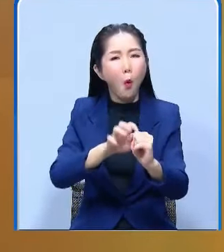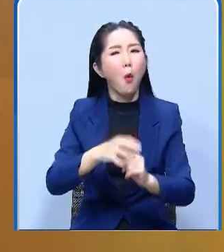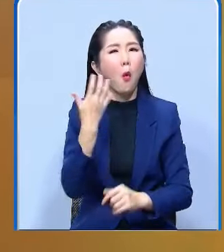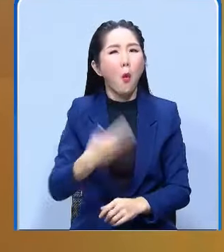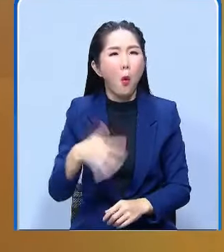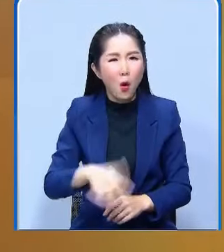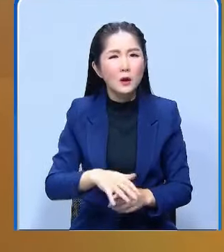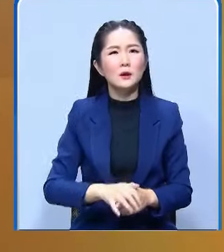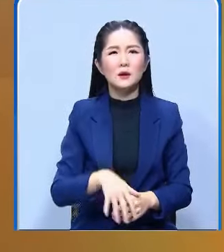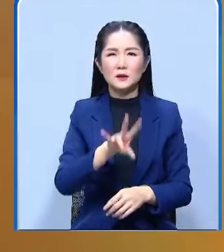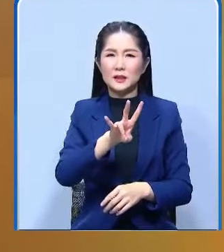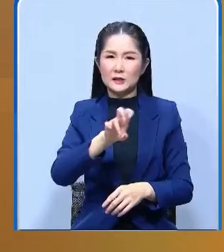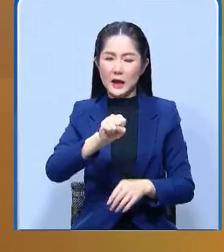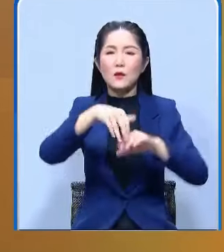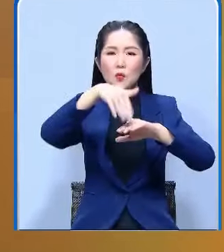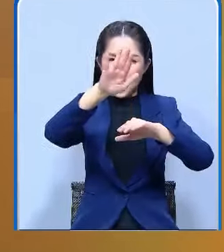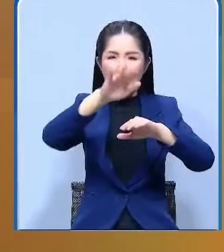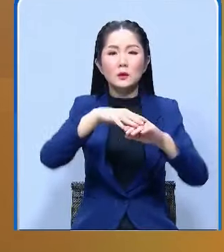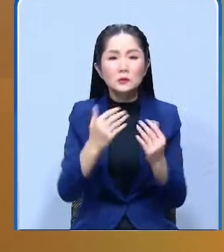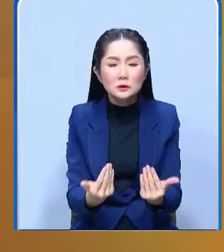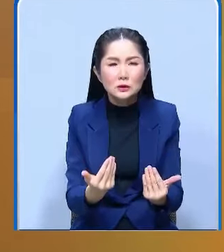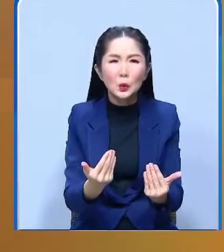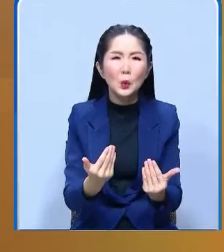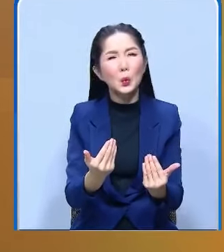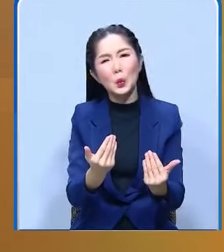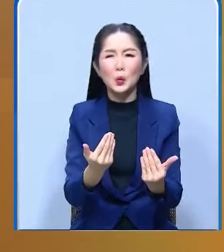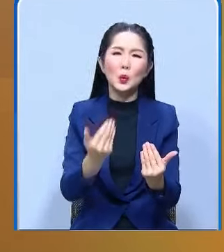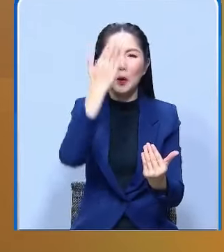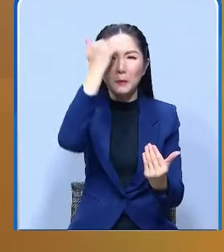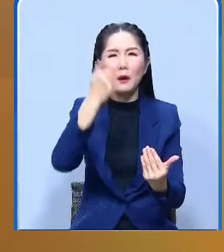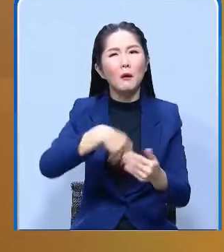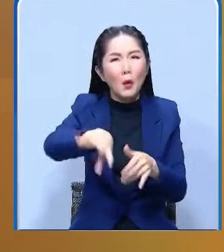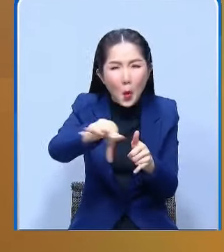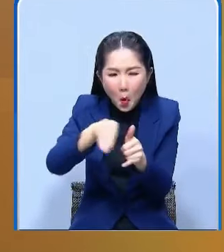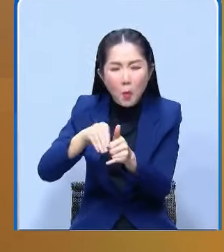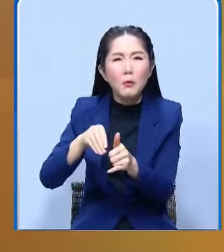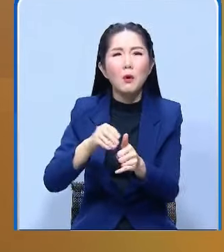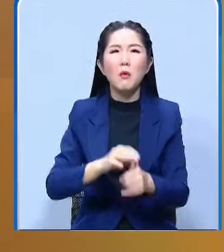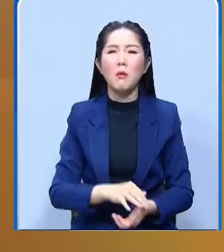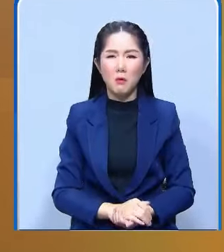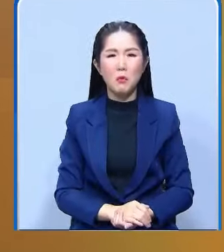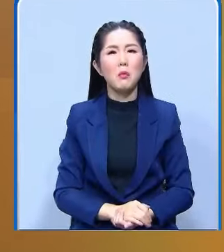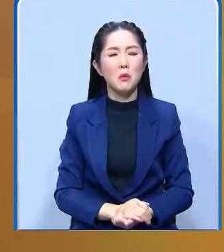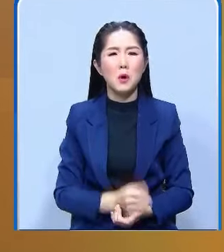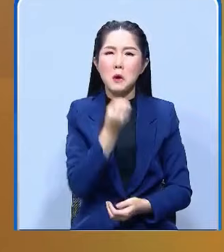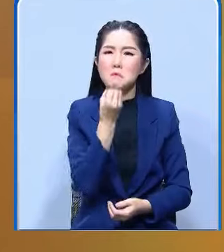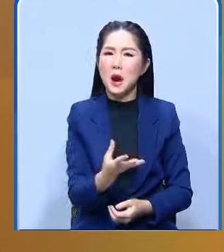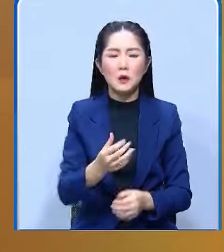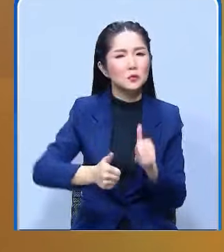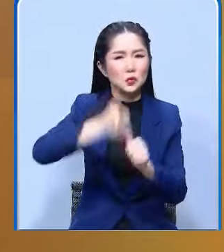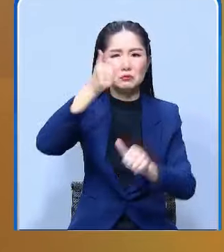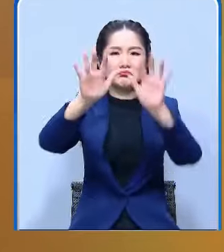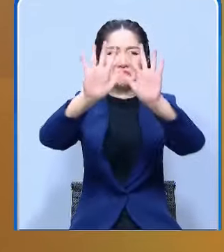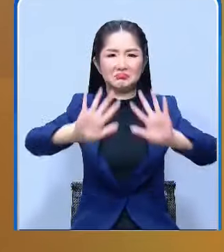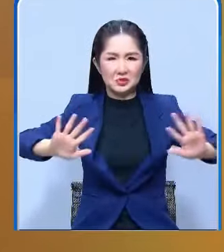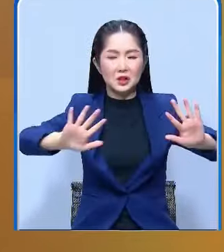คนเสียชีวิต205คนนี่นับเป็นสถิติติดเชื้อและเสียชีวิตสูงสุดในอาเซียนสาเหตุหลักๆเกิดจากความละเลย